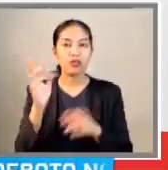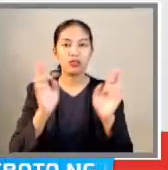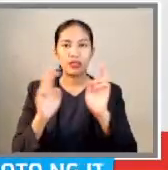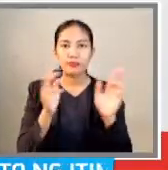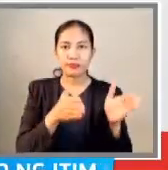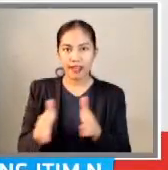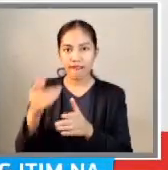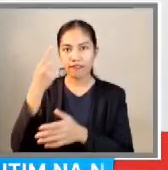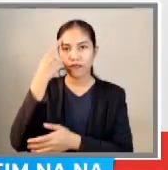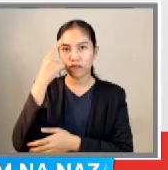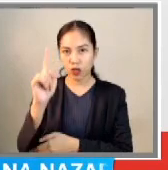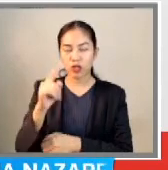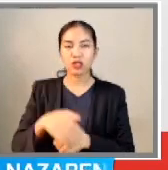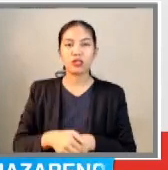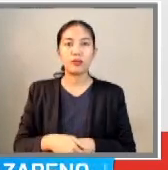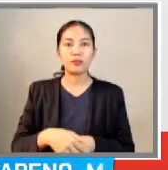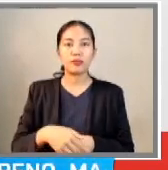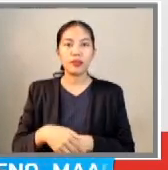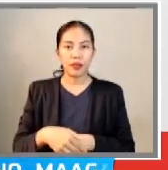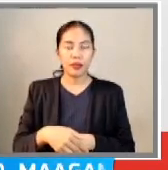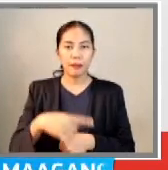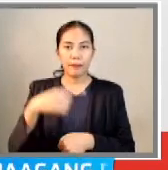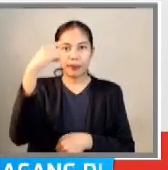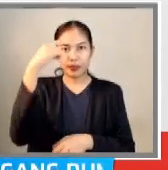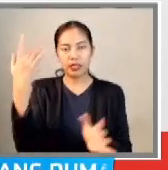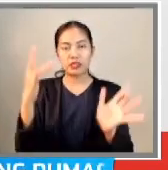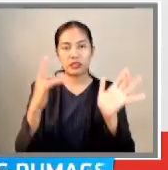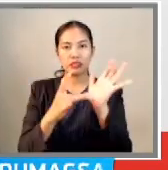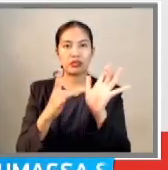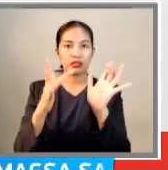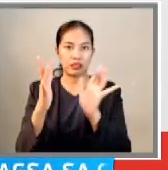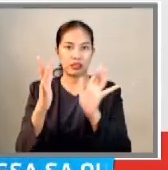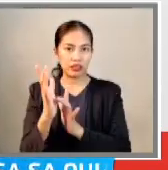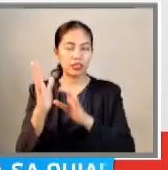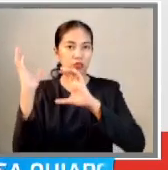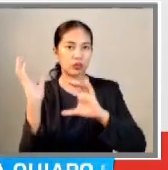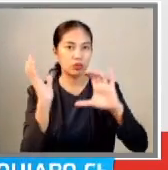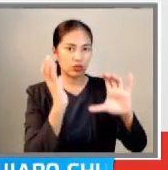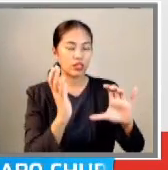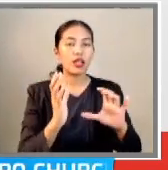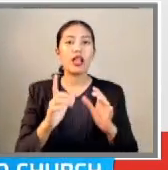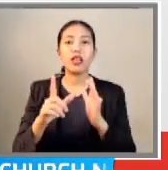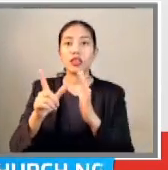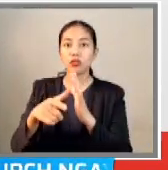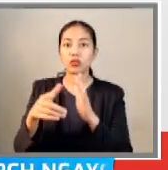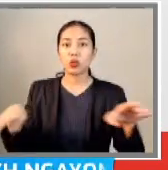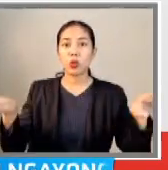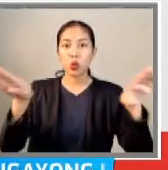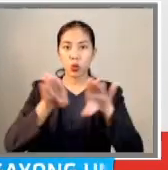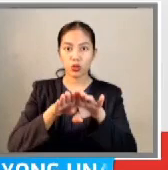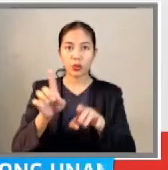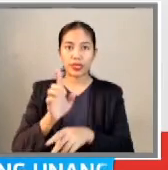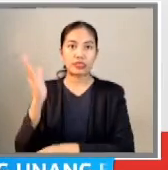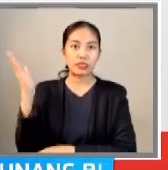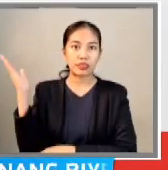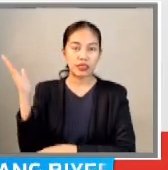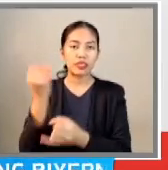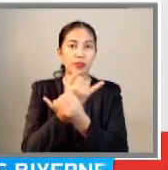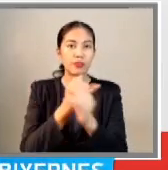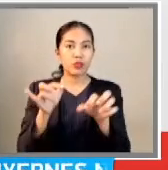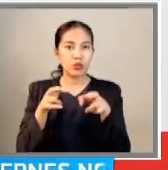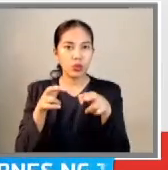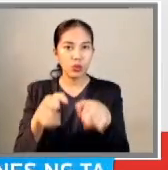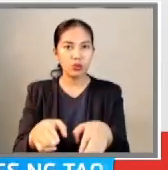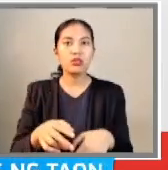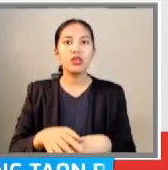Mamayang 10 p.m. hanggang January 9, sarado po ang Independence Road, Katigbak Drive, South Drive at North at Southbound